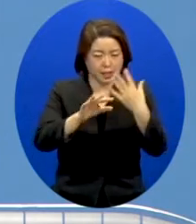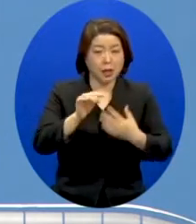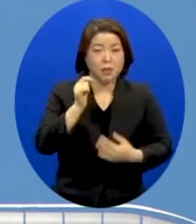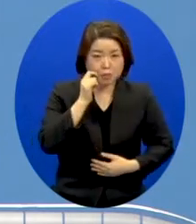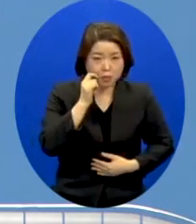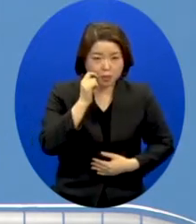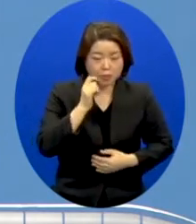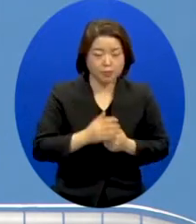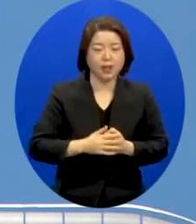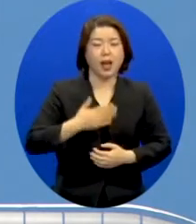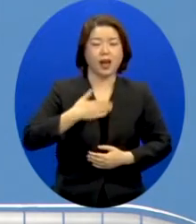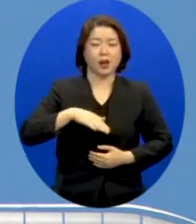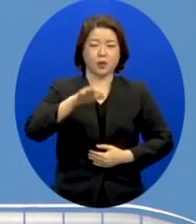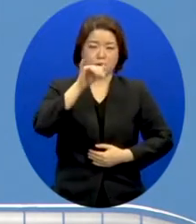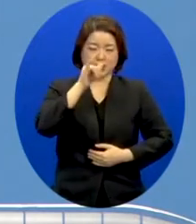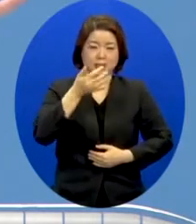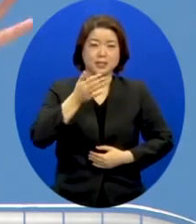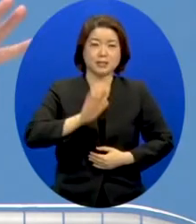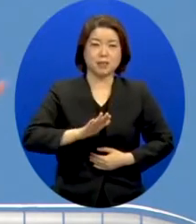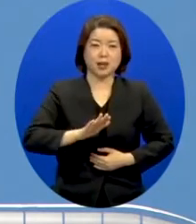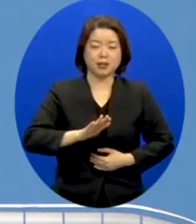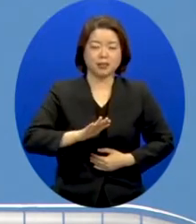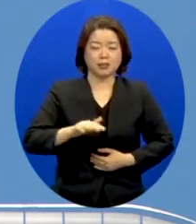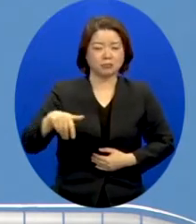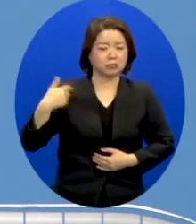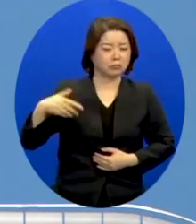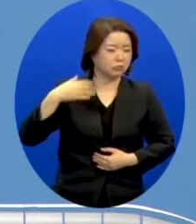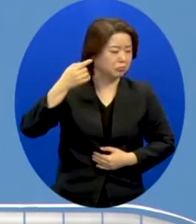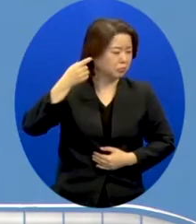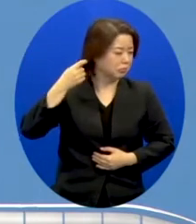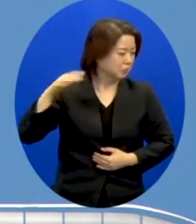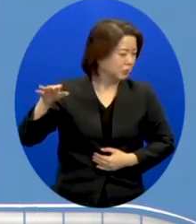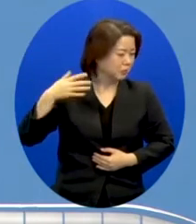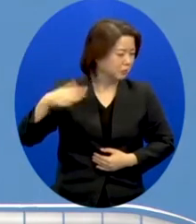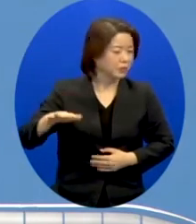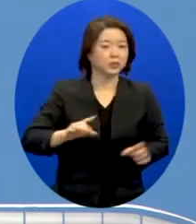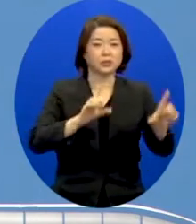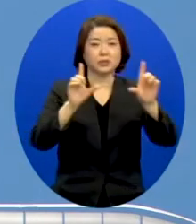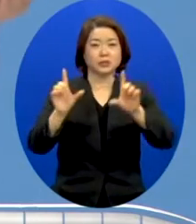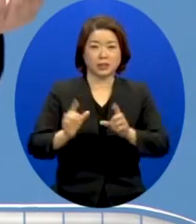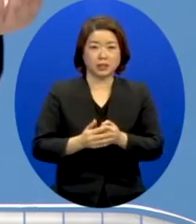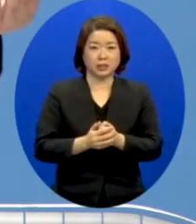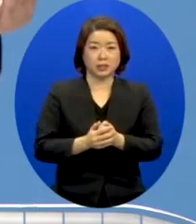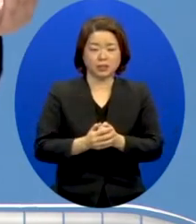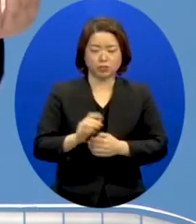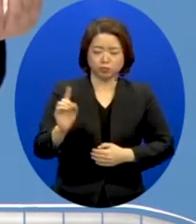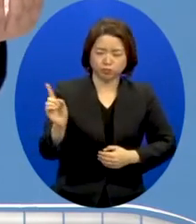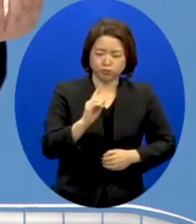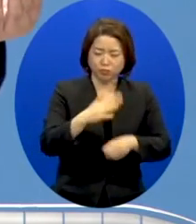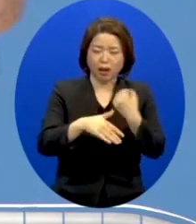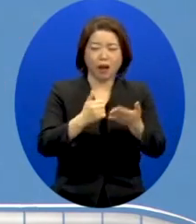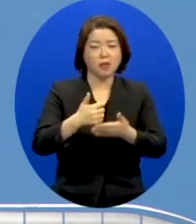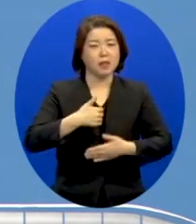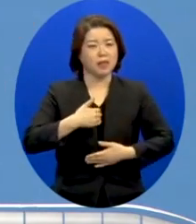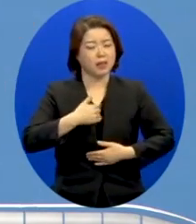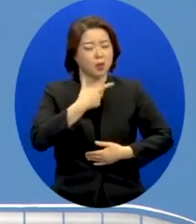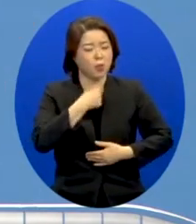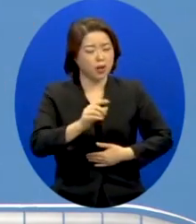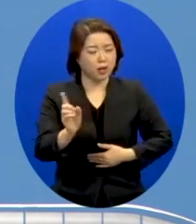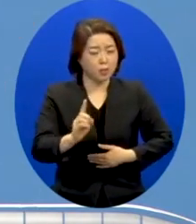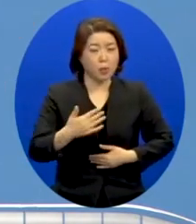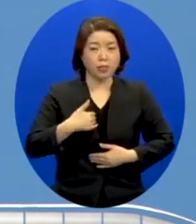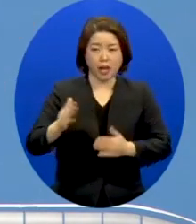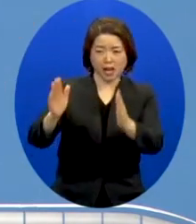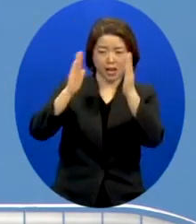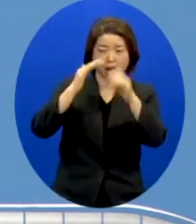알고는 있지만 사실은 모르고 사는 것이죠 더 시 하나님이 나에게 몰고 온 하실까 나를 향한 하나님의